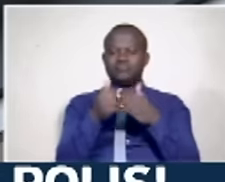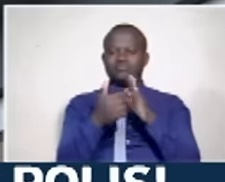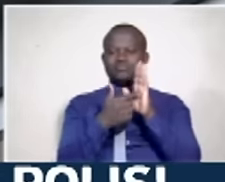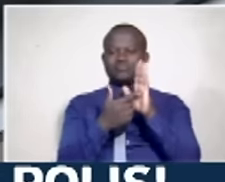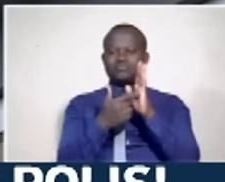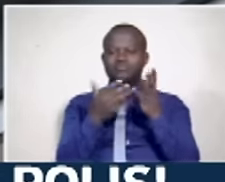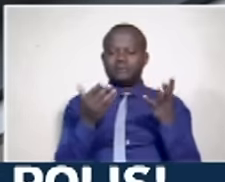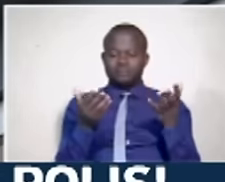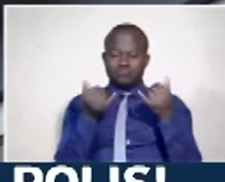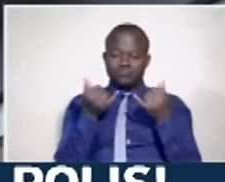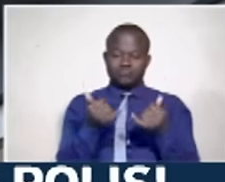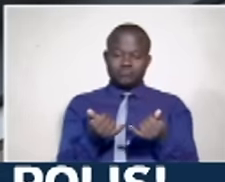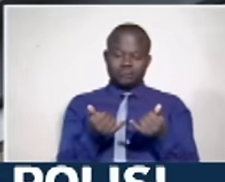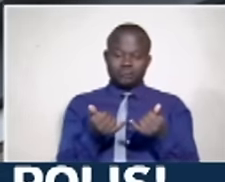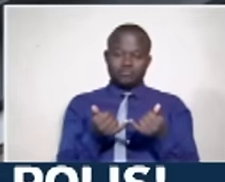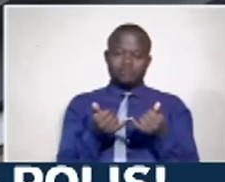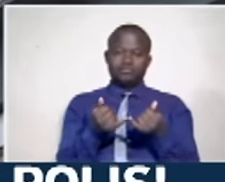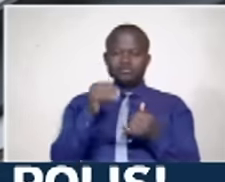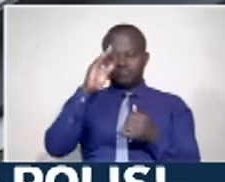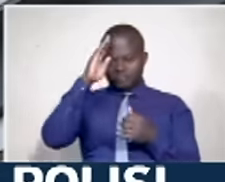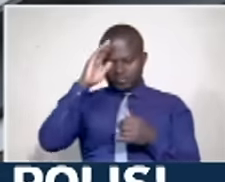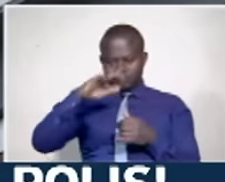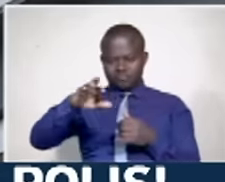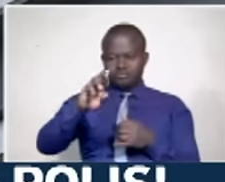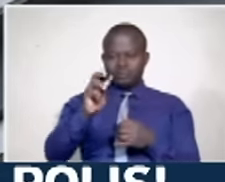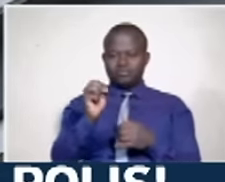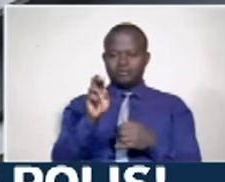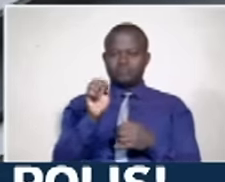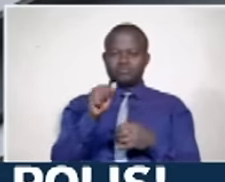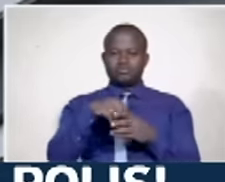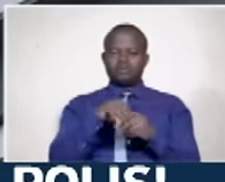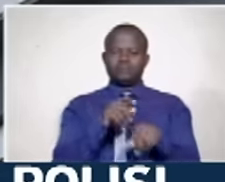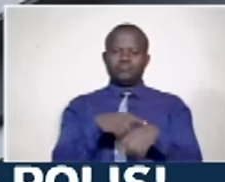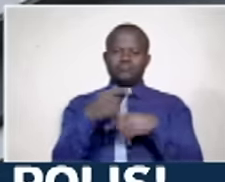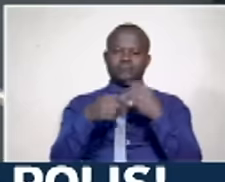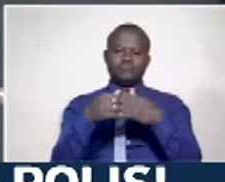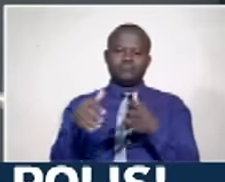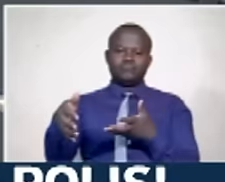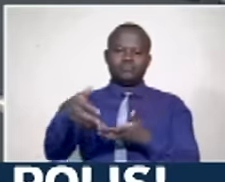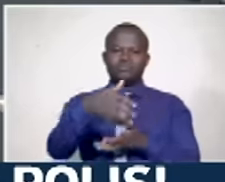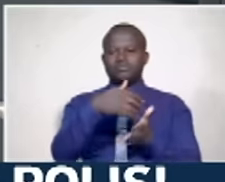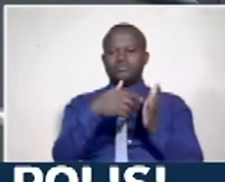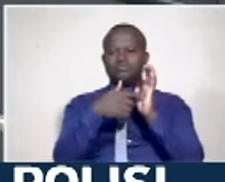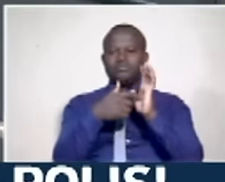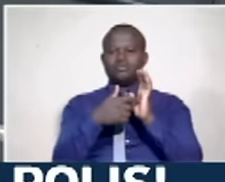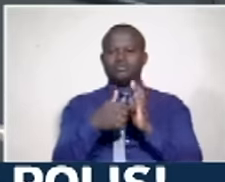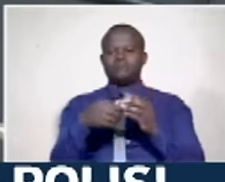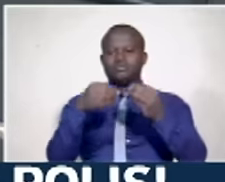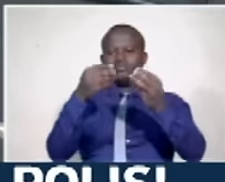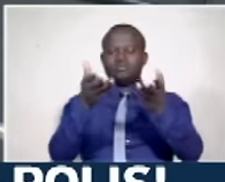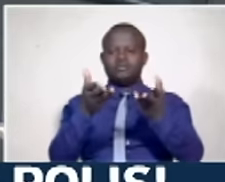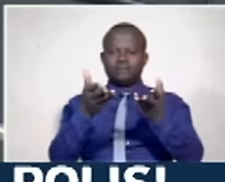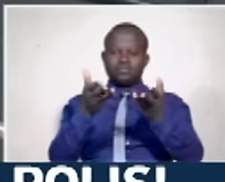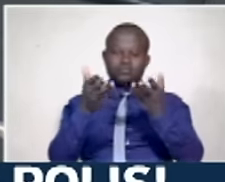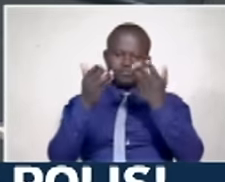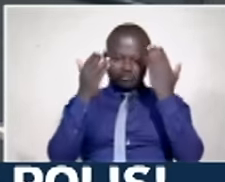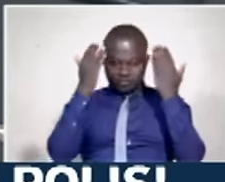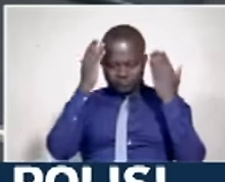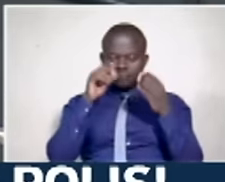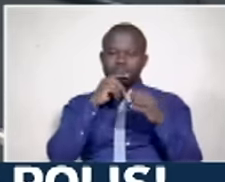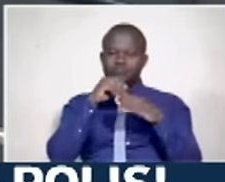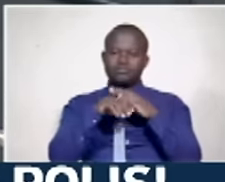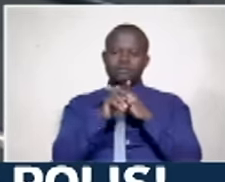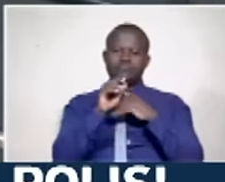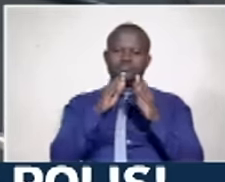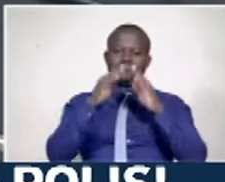ibiziba kuri ubu bacumbikiye kuri station ya polisi ya Remera mu gihe gikusanzwe ibimenyetso ngo ashyikirizwe ubutabera uyu mugabo yinjiye